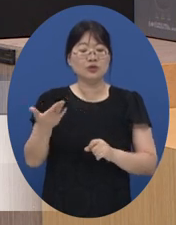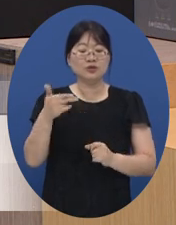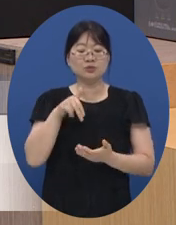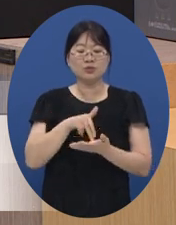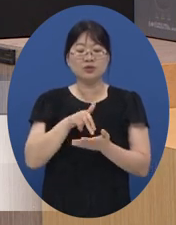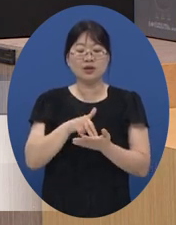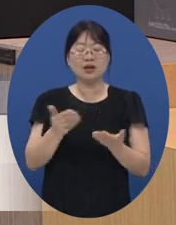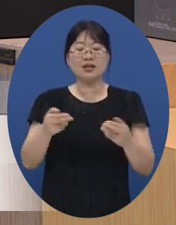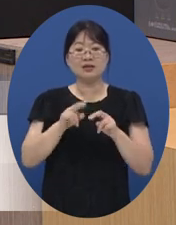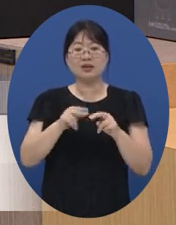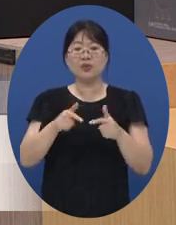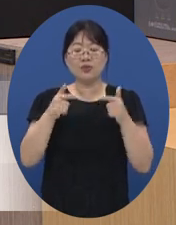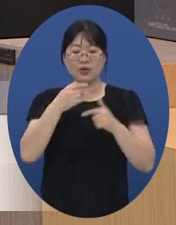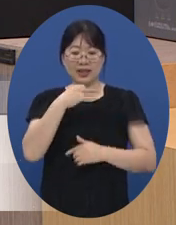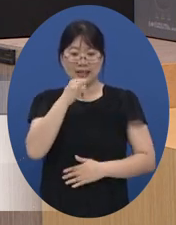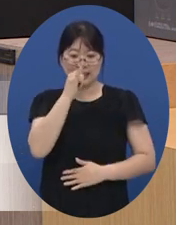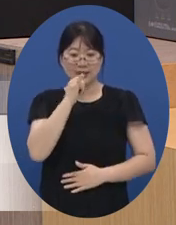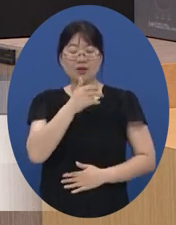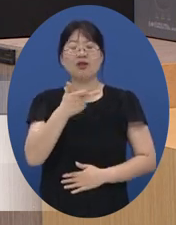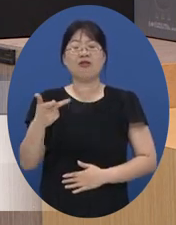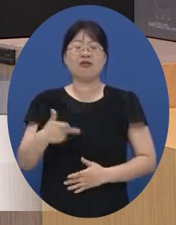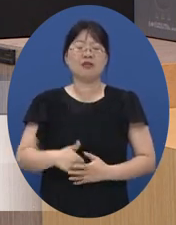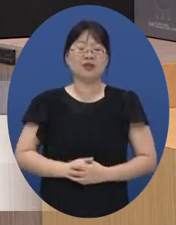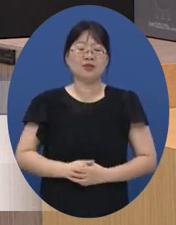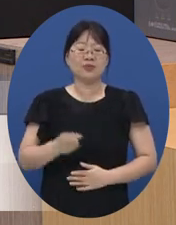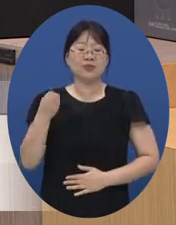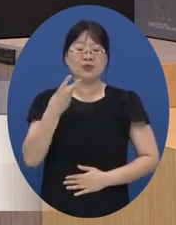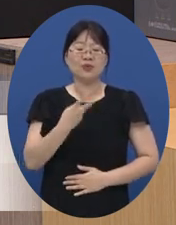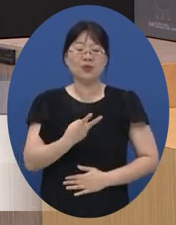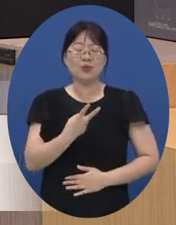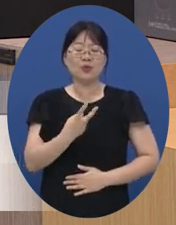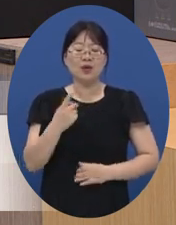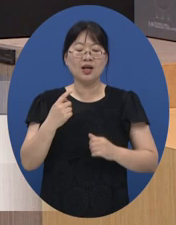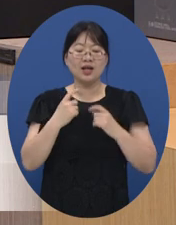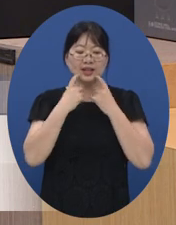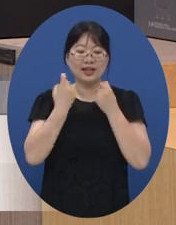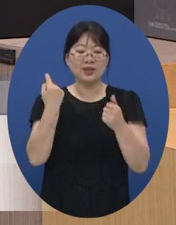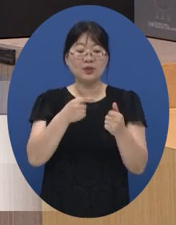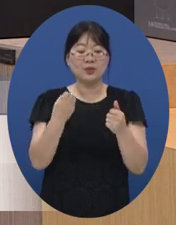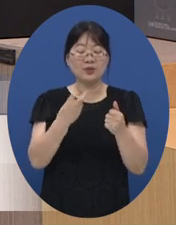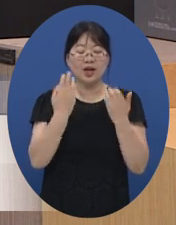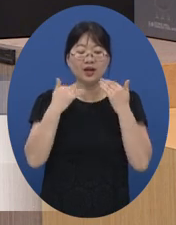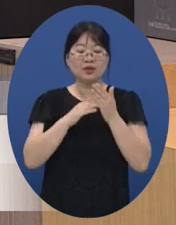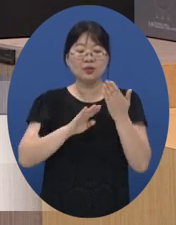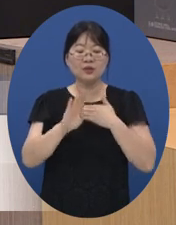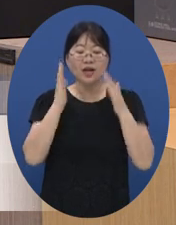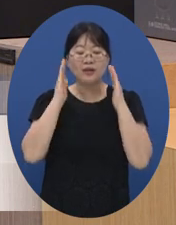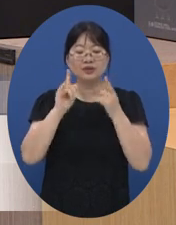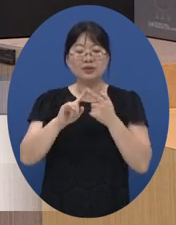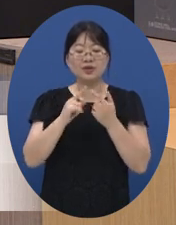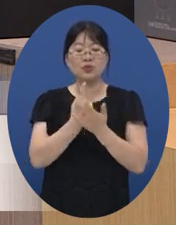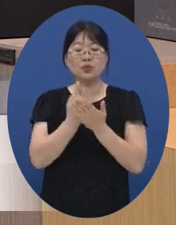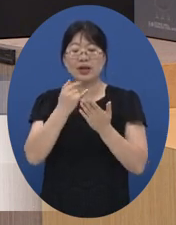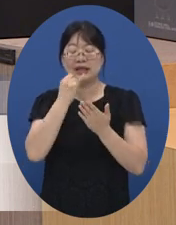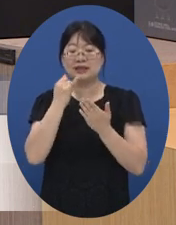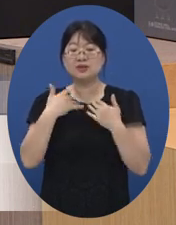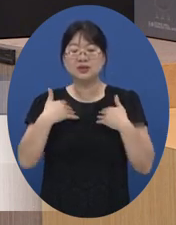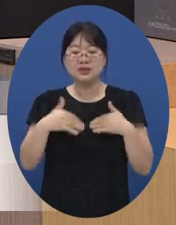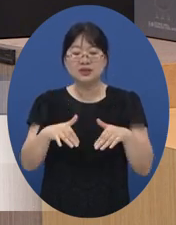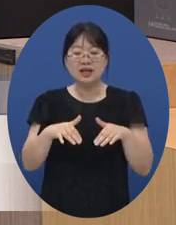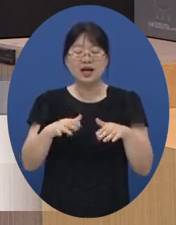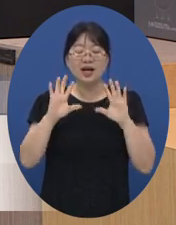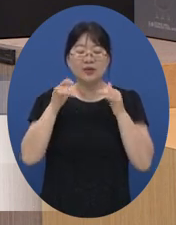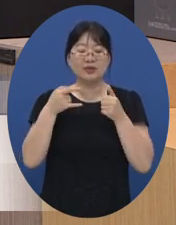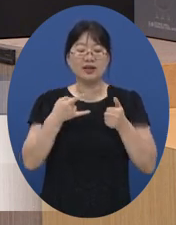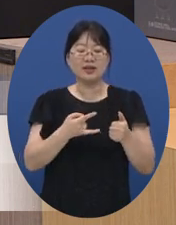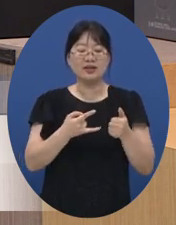주는 그런 그 일자리 창출 효과가 굉장히 크구요 또한 어 과에 나 이런 여러가지 그 반갑 학습에 굉장히 소외될 수 있는